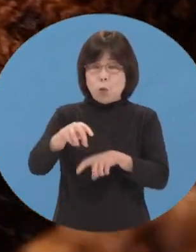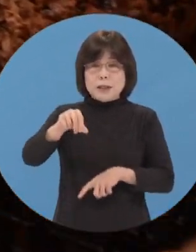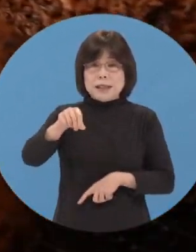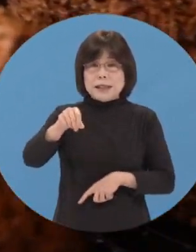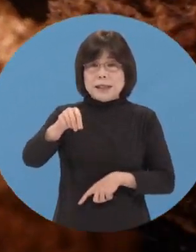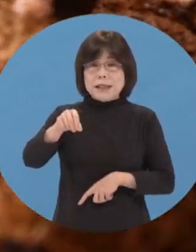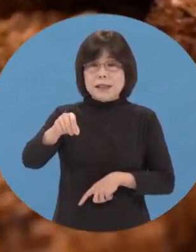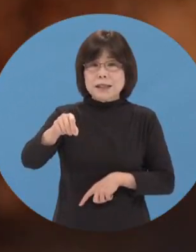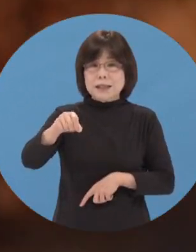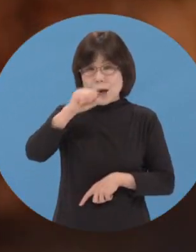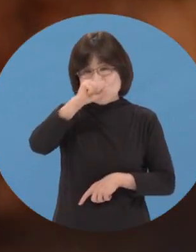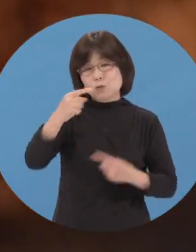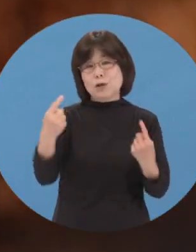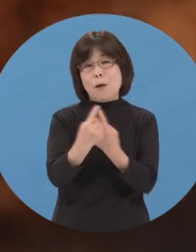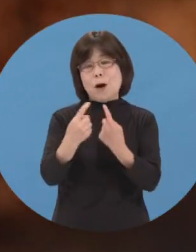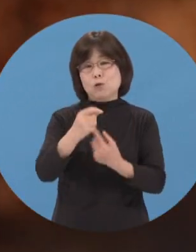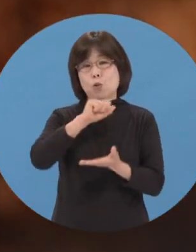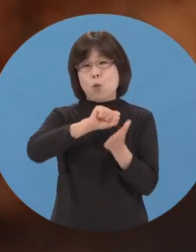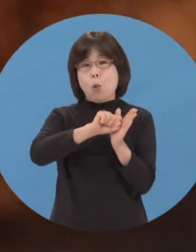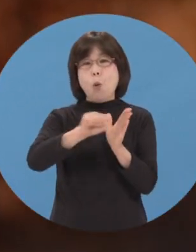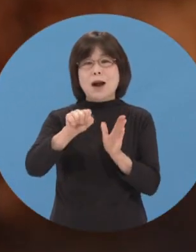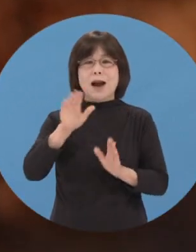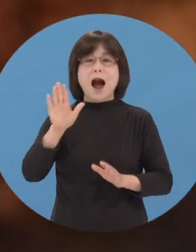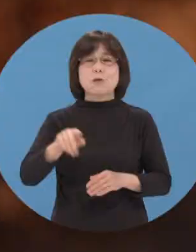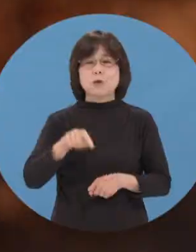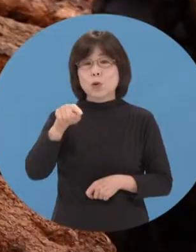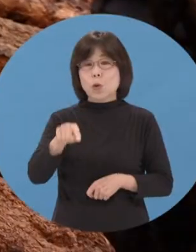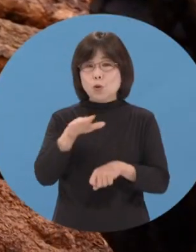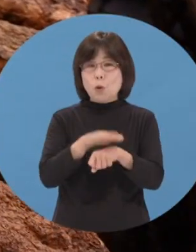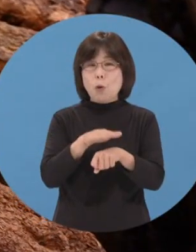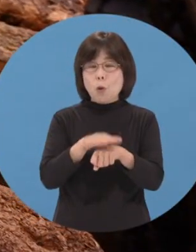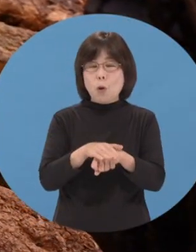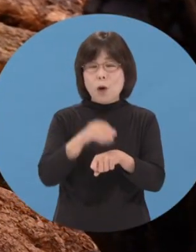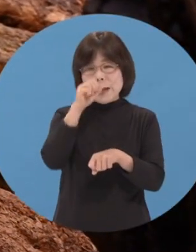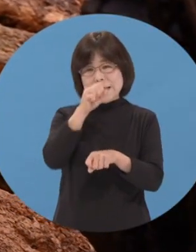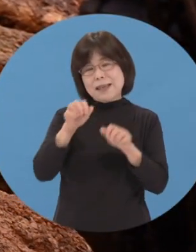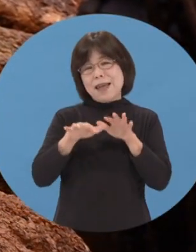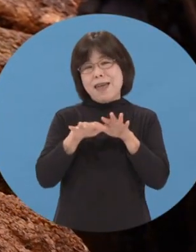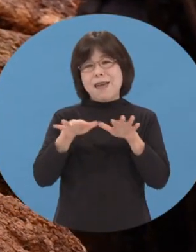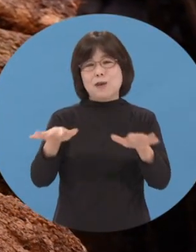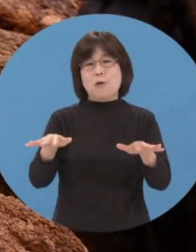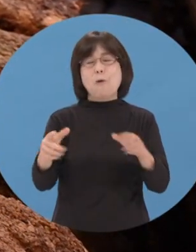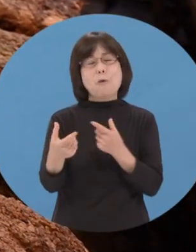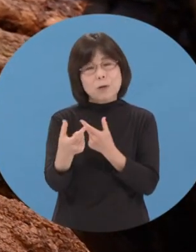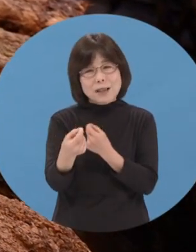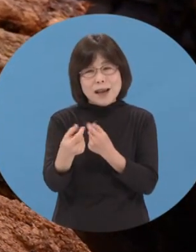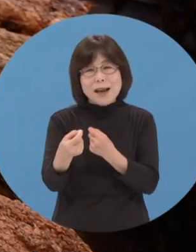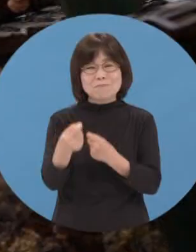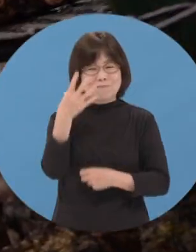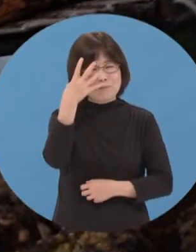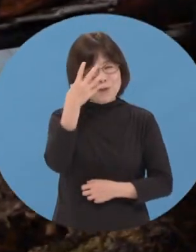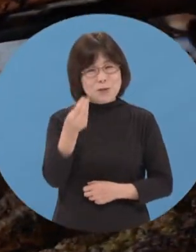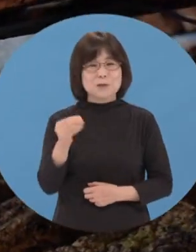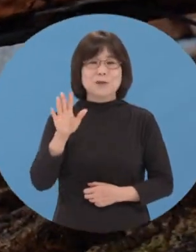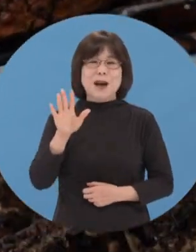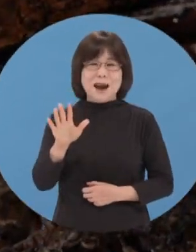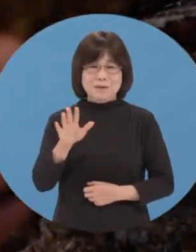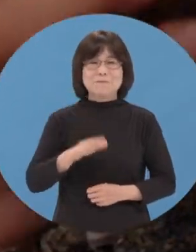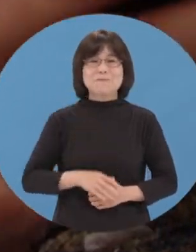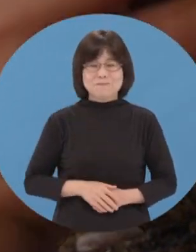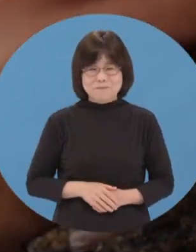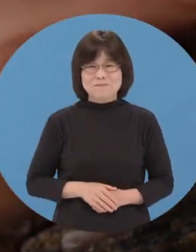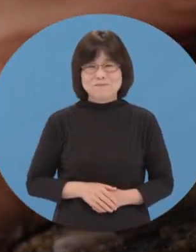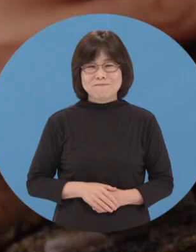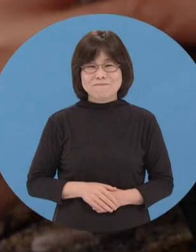に活用することができますこう循環するっていうことが地域にとってもすごく面白い取り組みなんじゃない